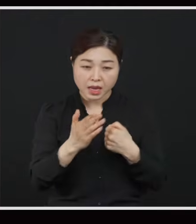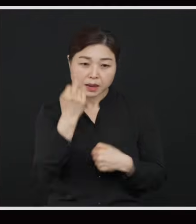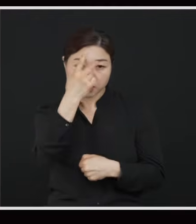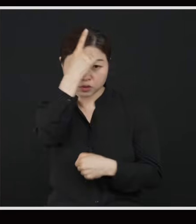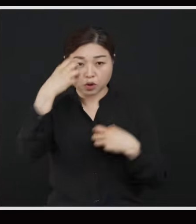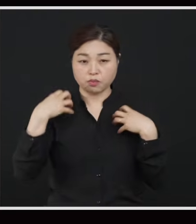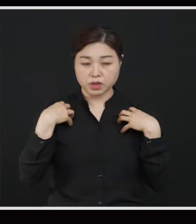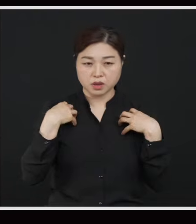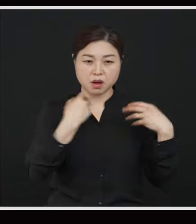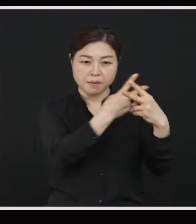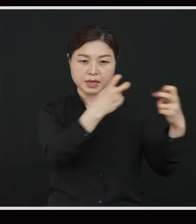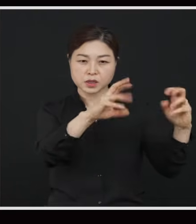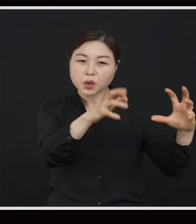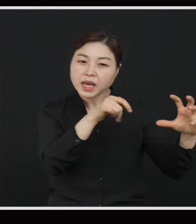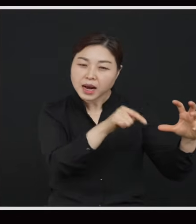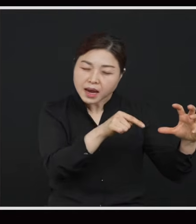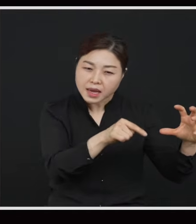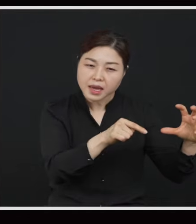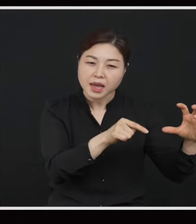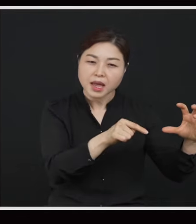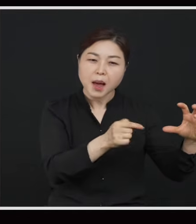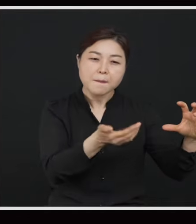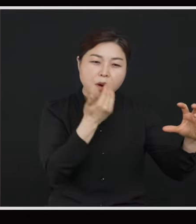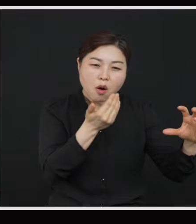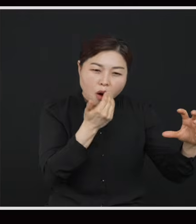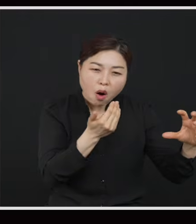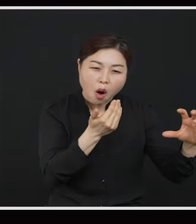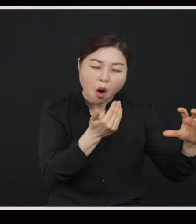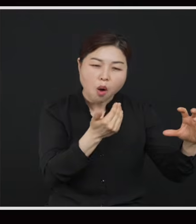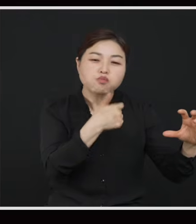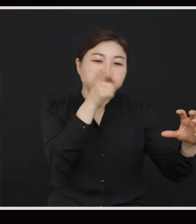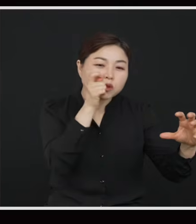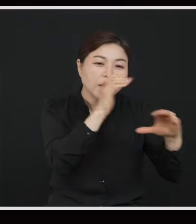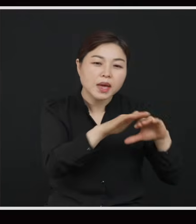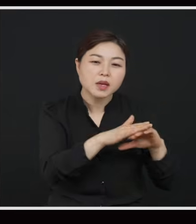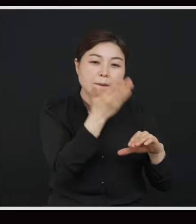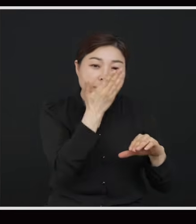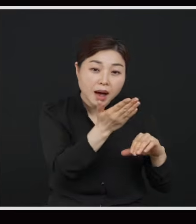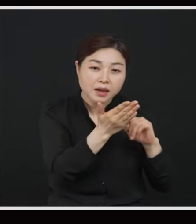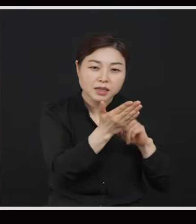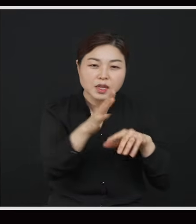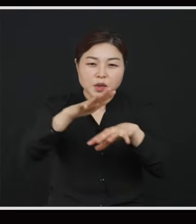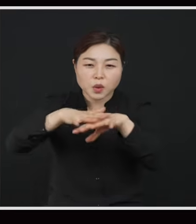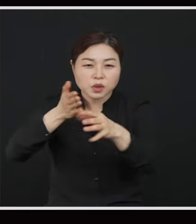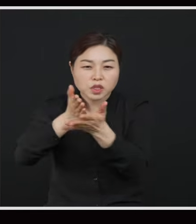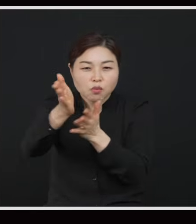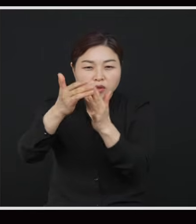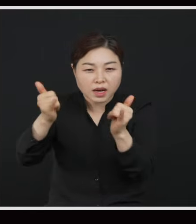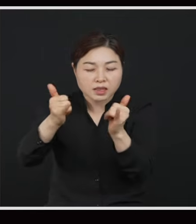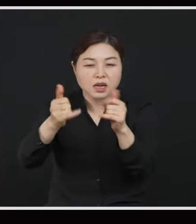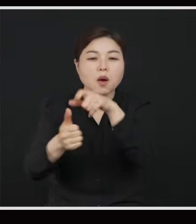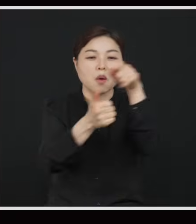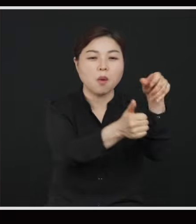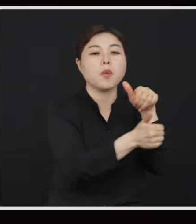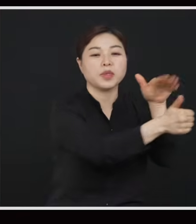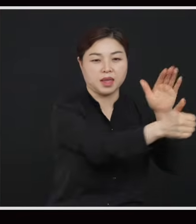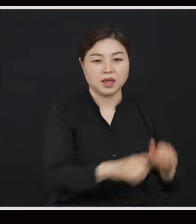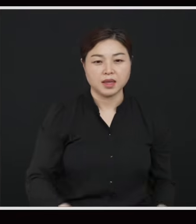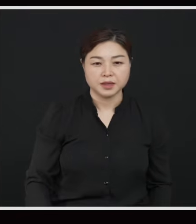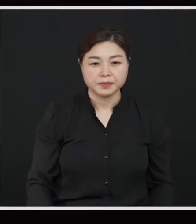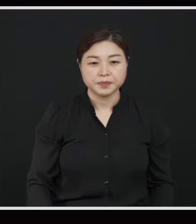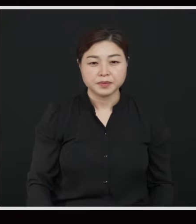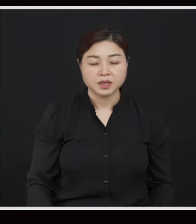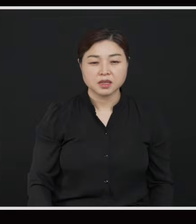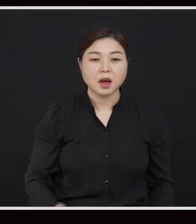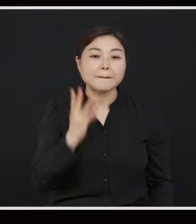미국 정부에서 멕시코의 식량 문제를 해결해 줄 수 있는 농학자들을 파견을 하자. 그래서 이